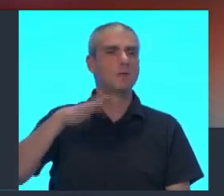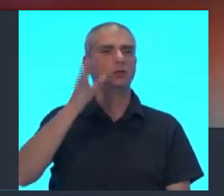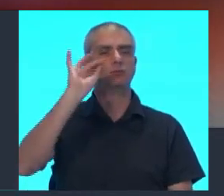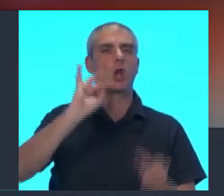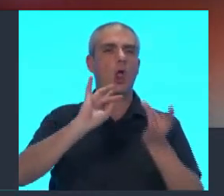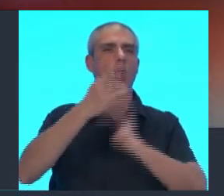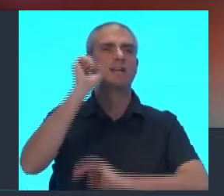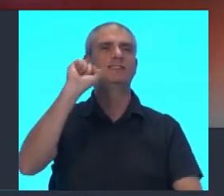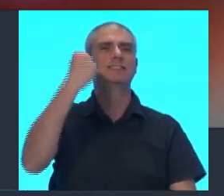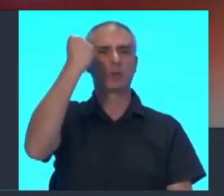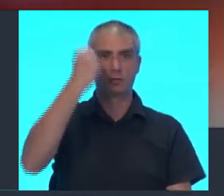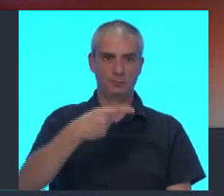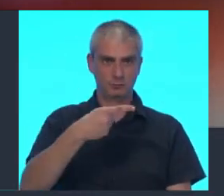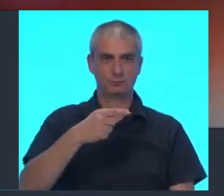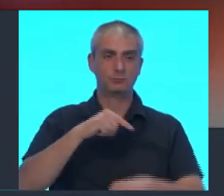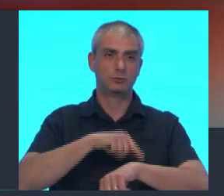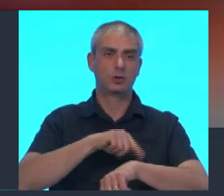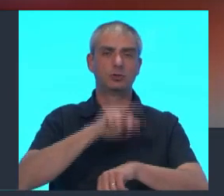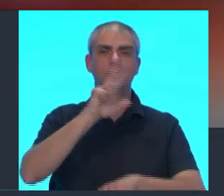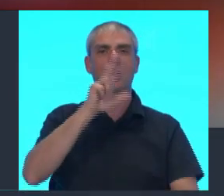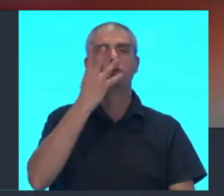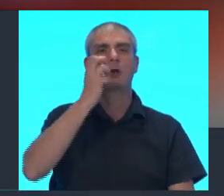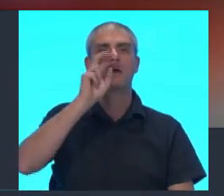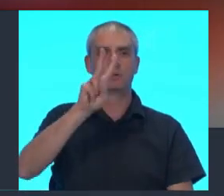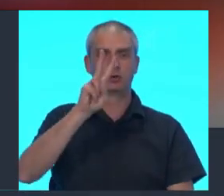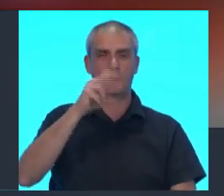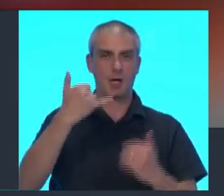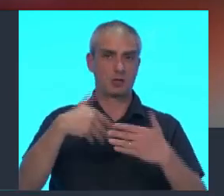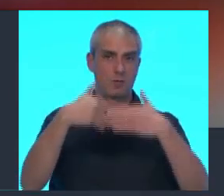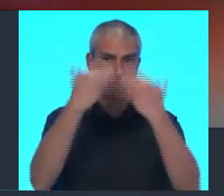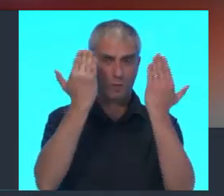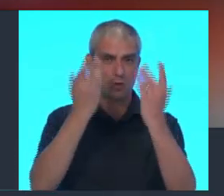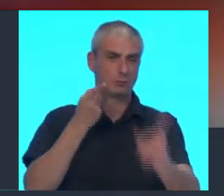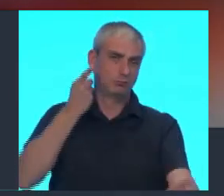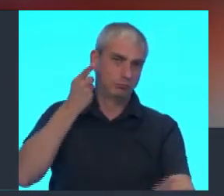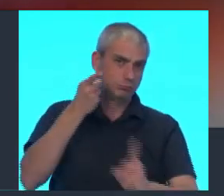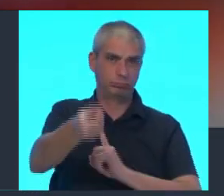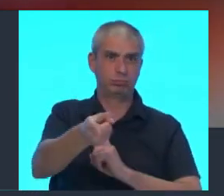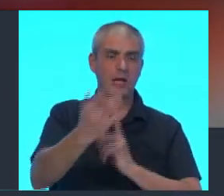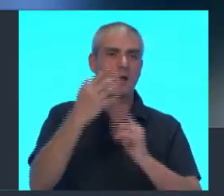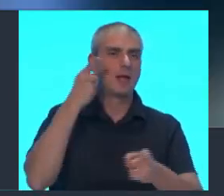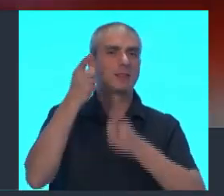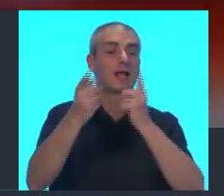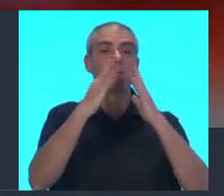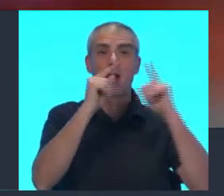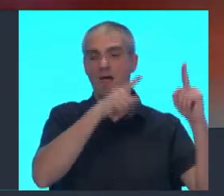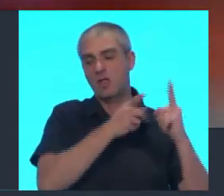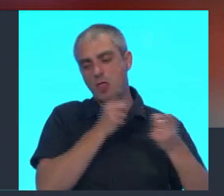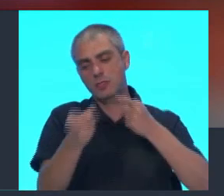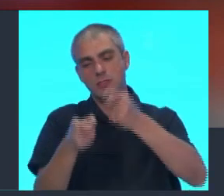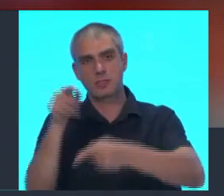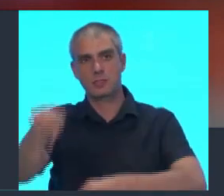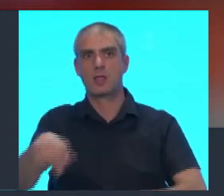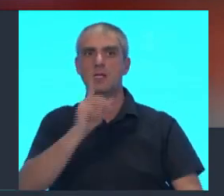العدو الصهيوني اقدم في الساعة 3:42 دقيقة من صباح اليوم باطلاق عدة صواريخ من